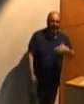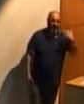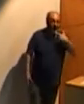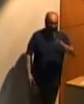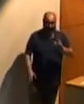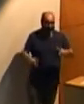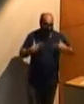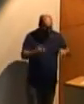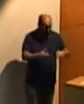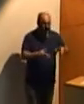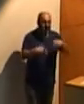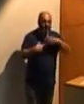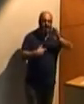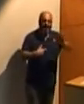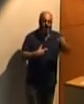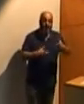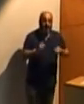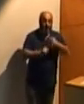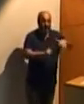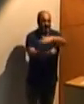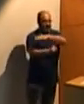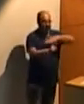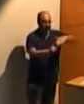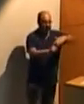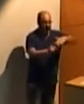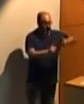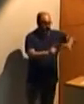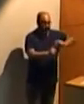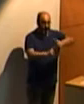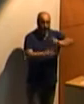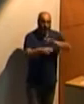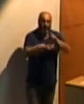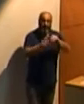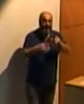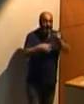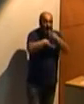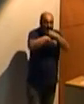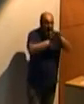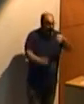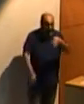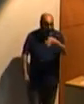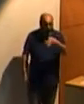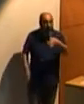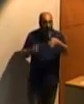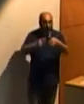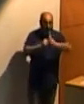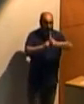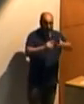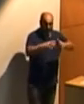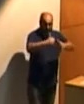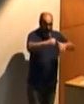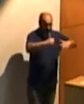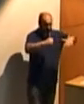vit en relation avec son environnement même une bactérie vie en relation avec son